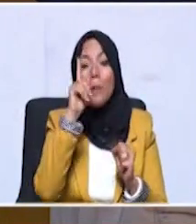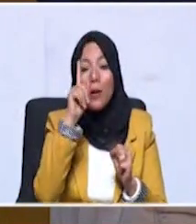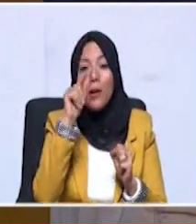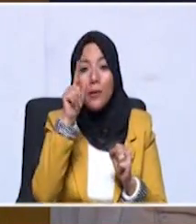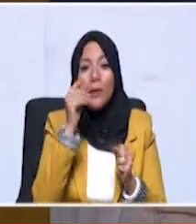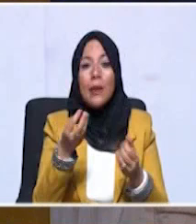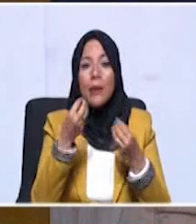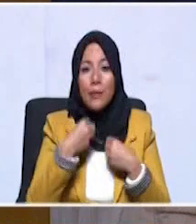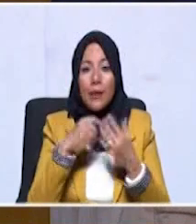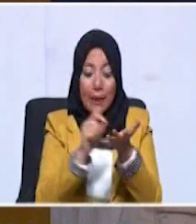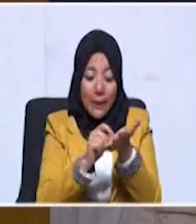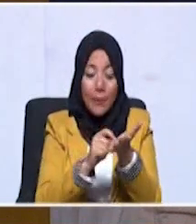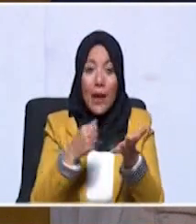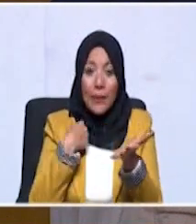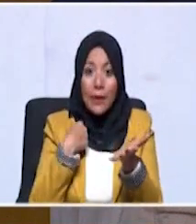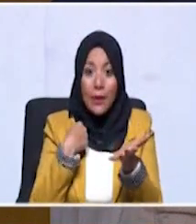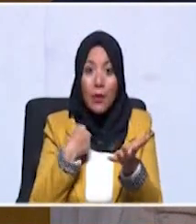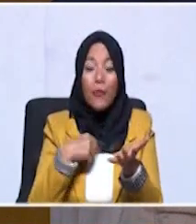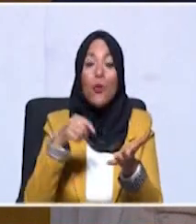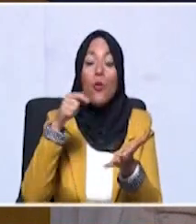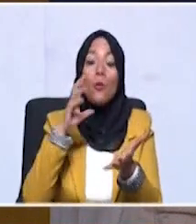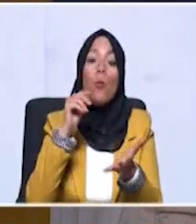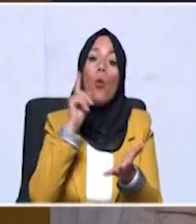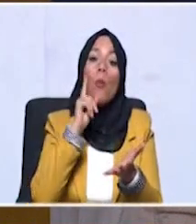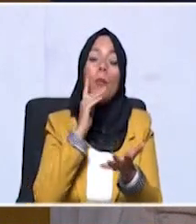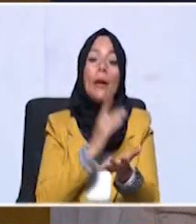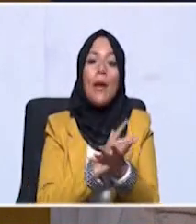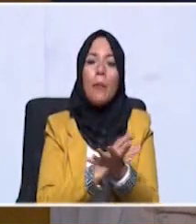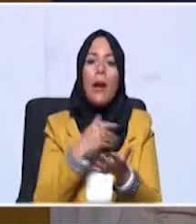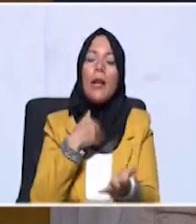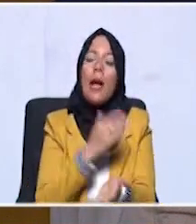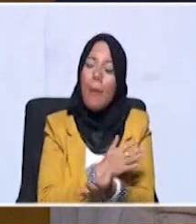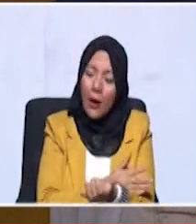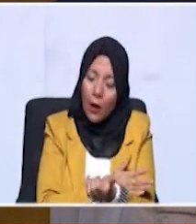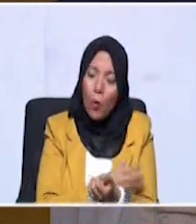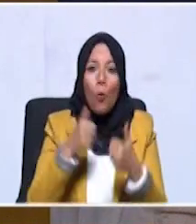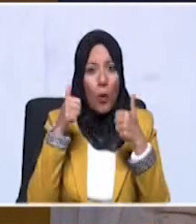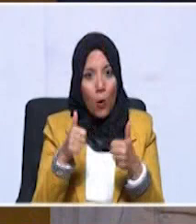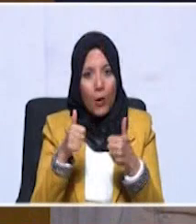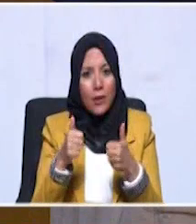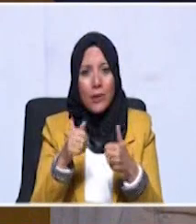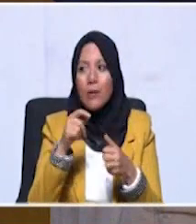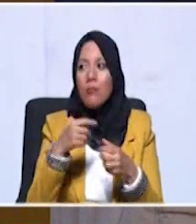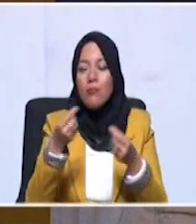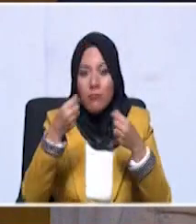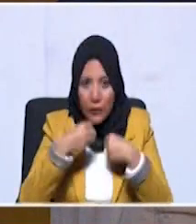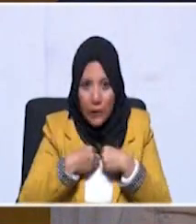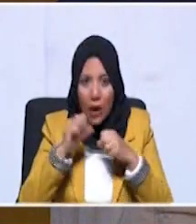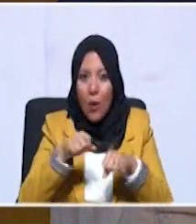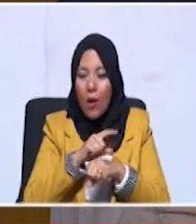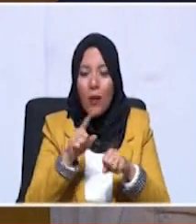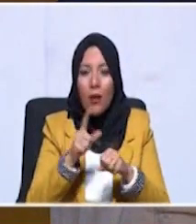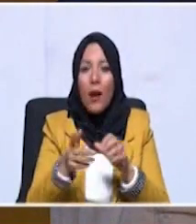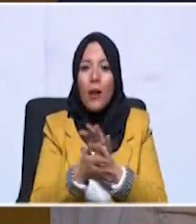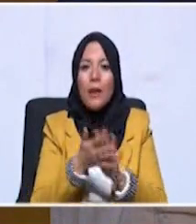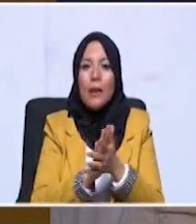كنت كتبتني عندك في أم الكتاب شقيا أو محروما أو مقترا علي